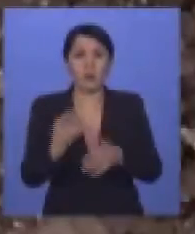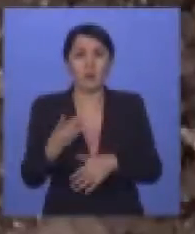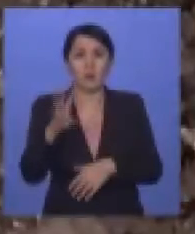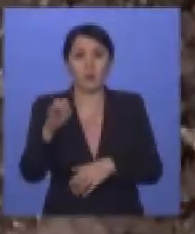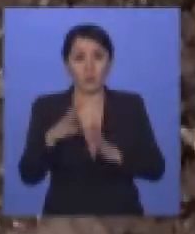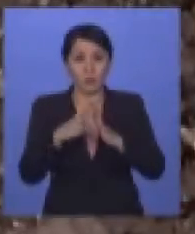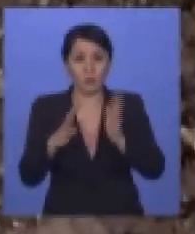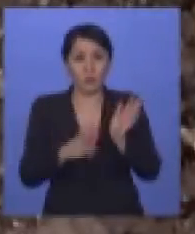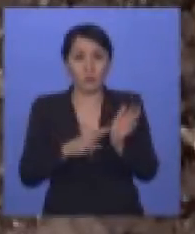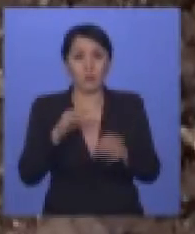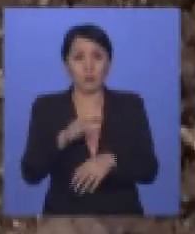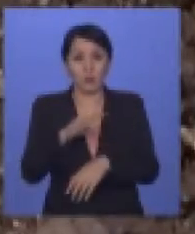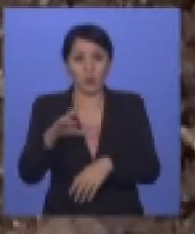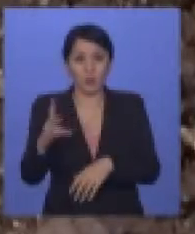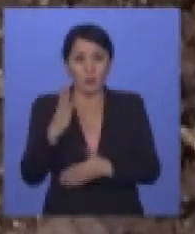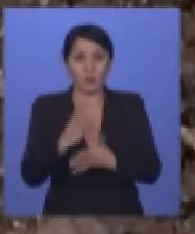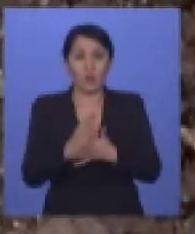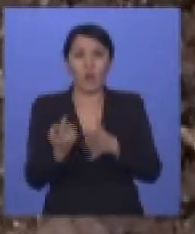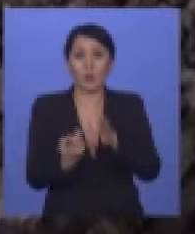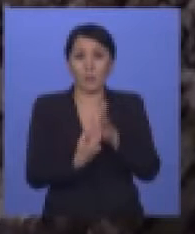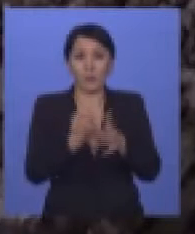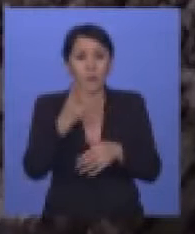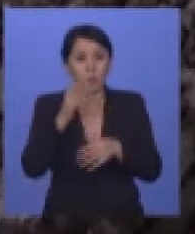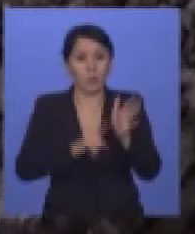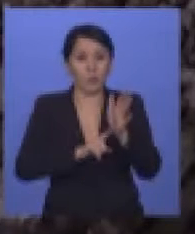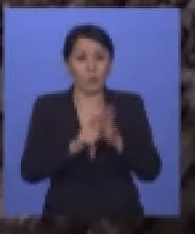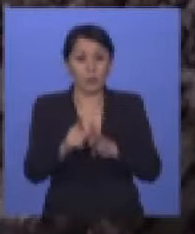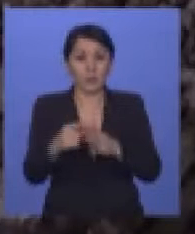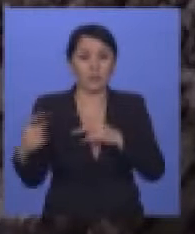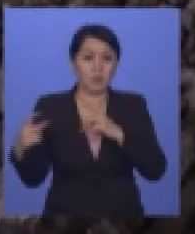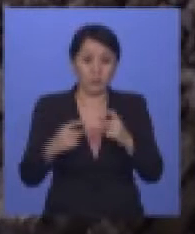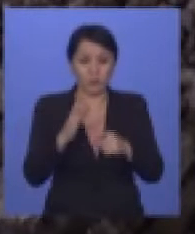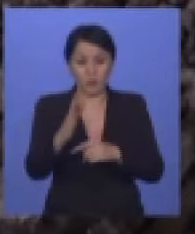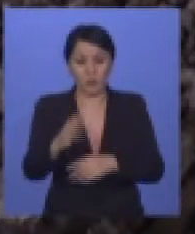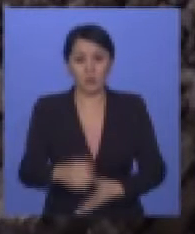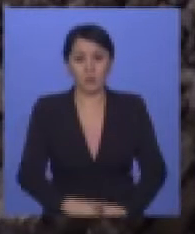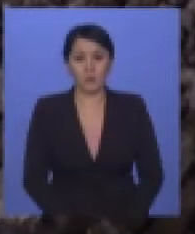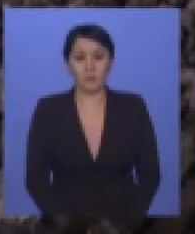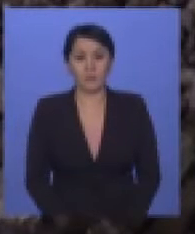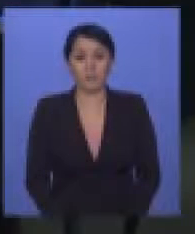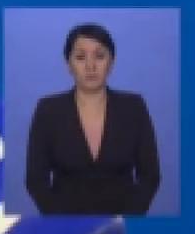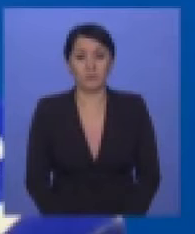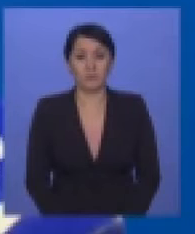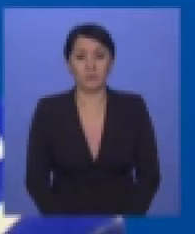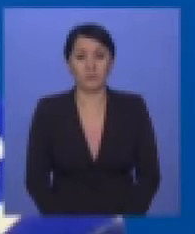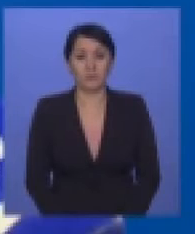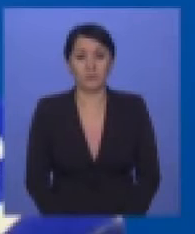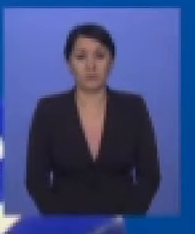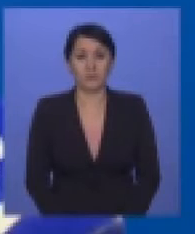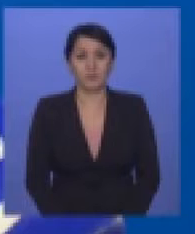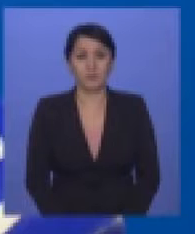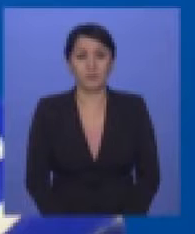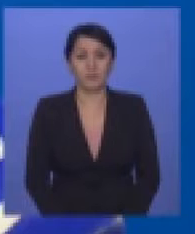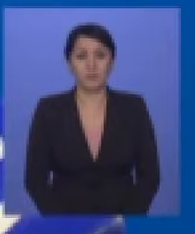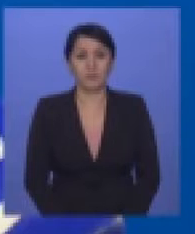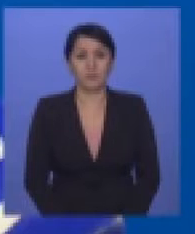қажеттілік 419 000 тоннаны құрап отыр. Көмір жылыту маусымы бойы жеткізілетін болады. В области